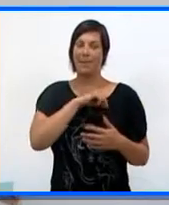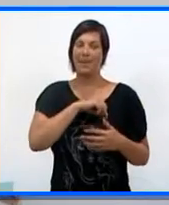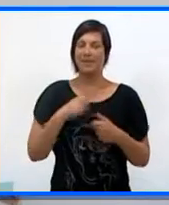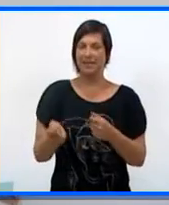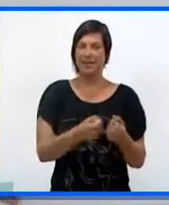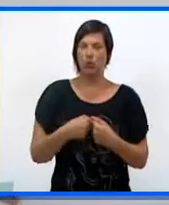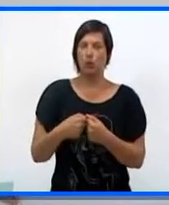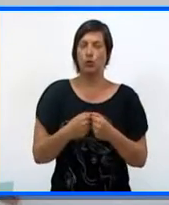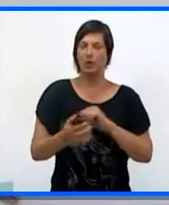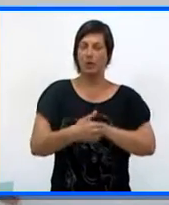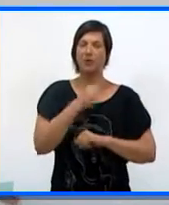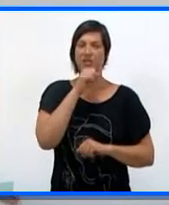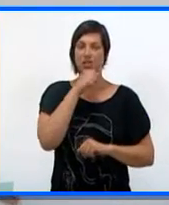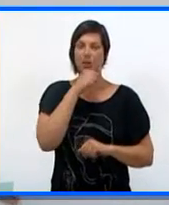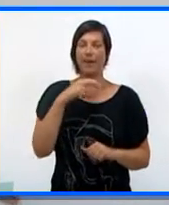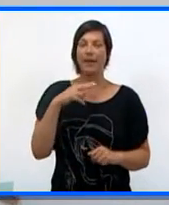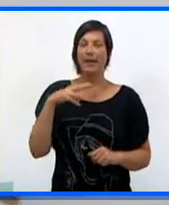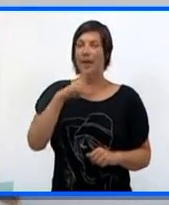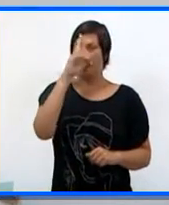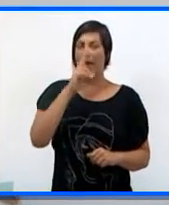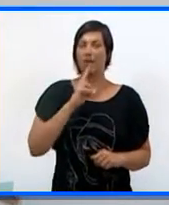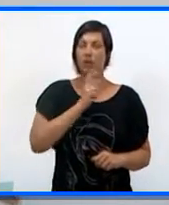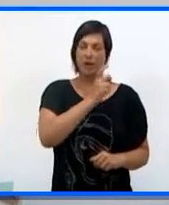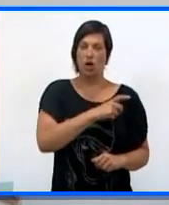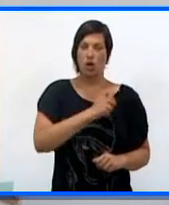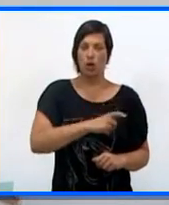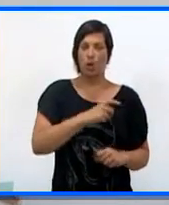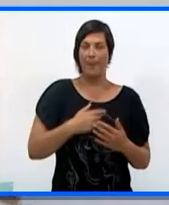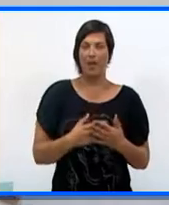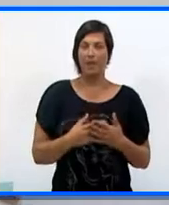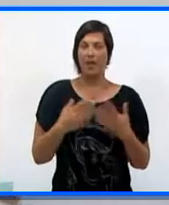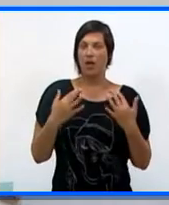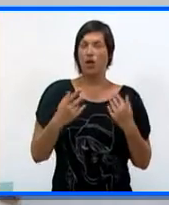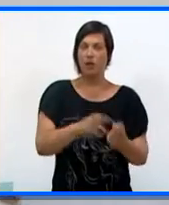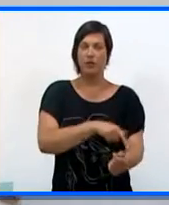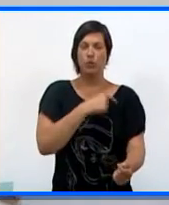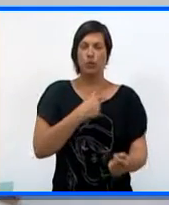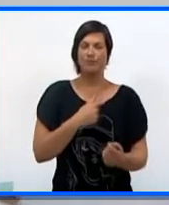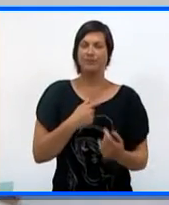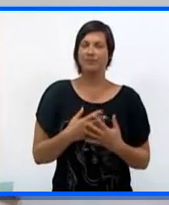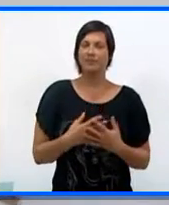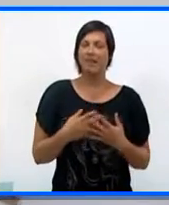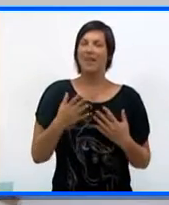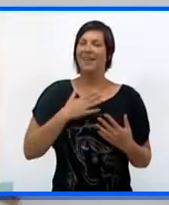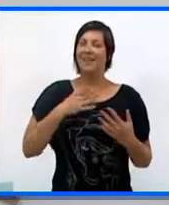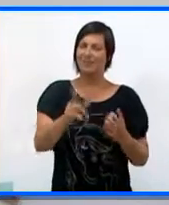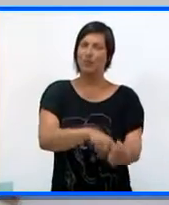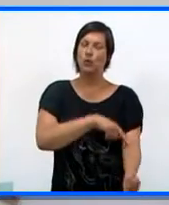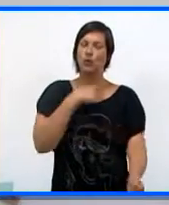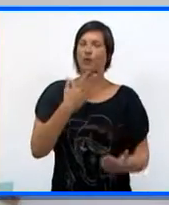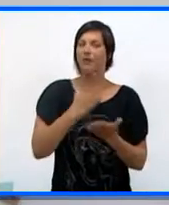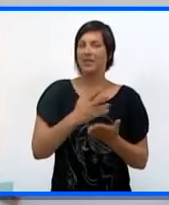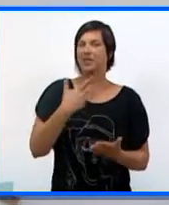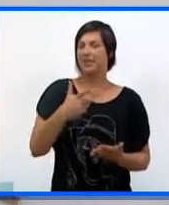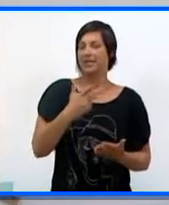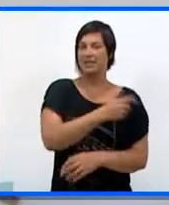Udruge Dubrovačko-neretvanske županije nagluhih osoba. Koliko već dugo? Dugo, već